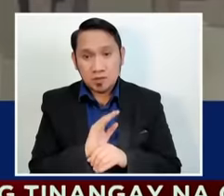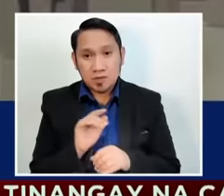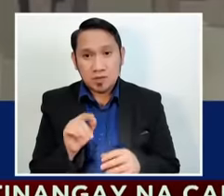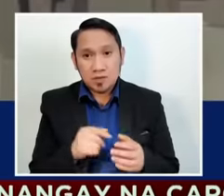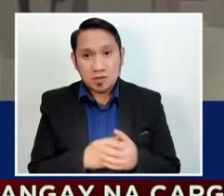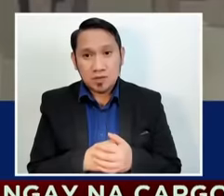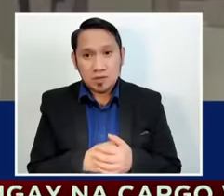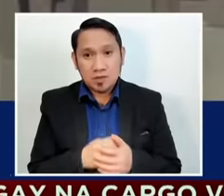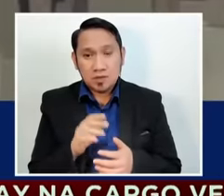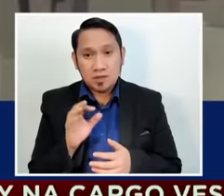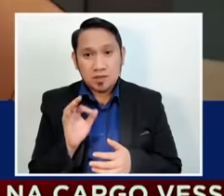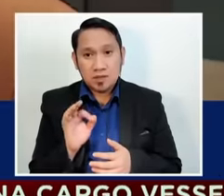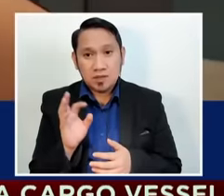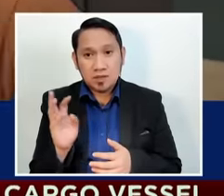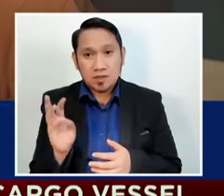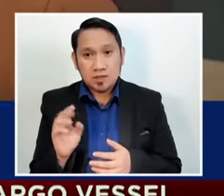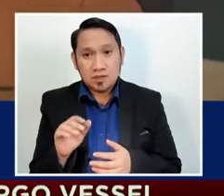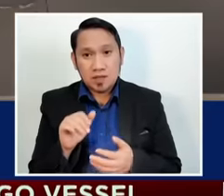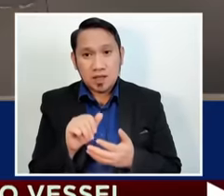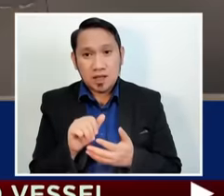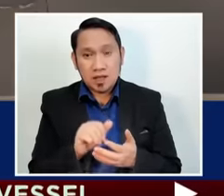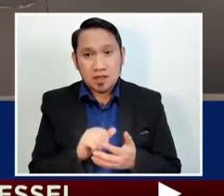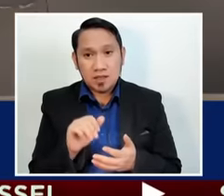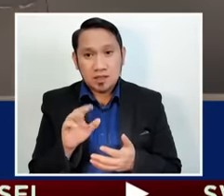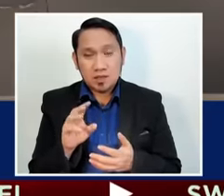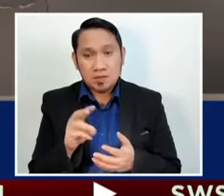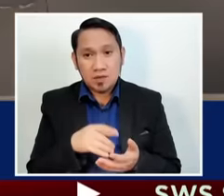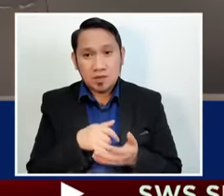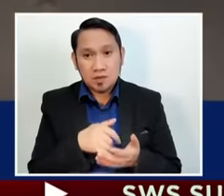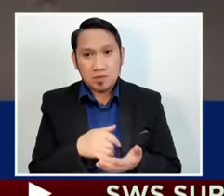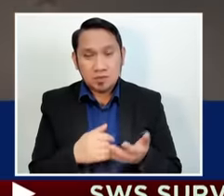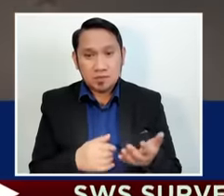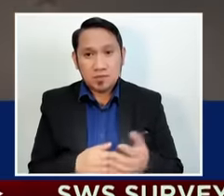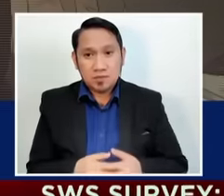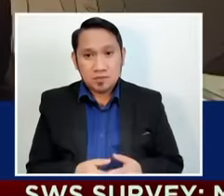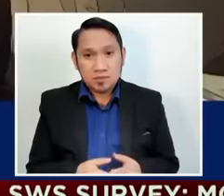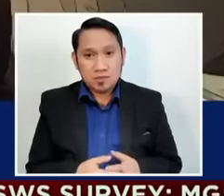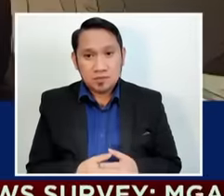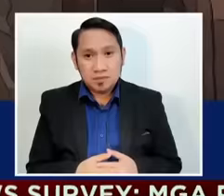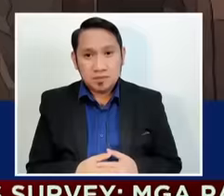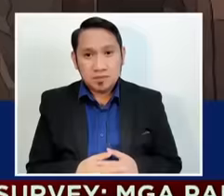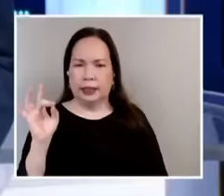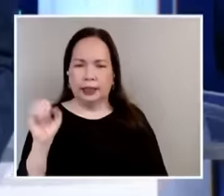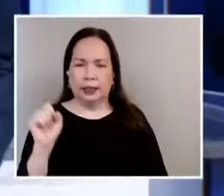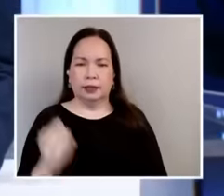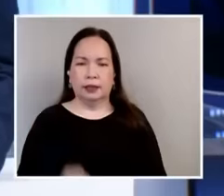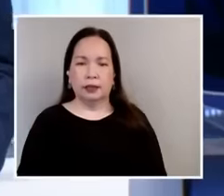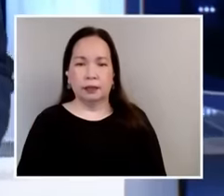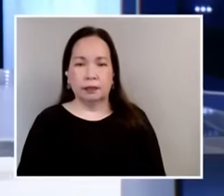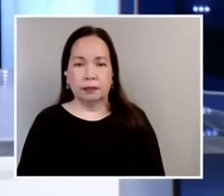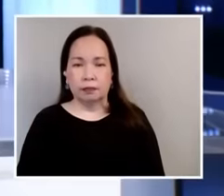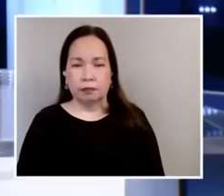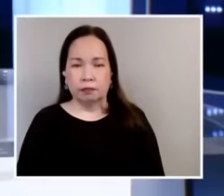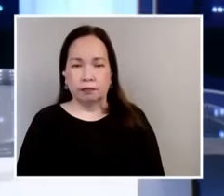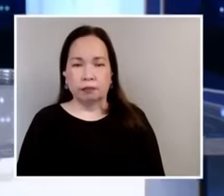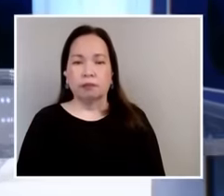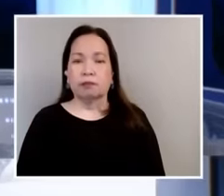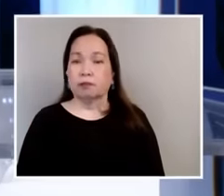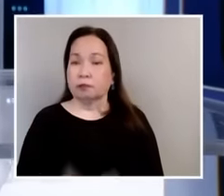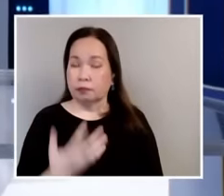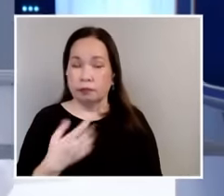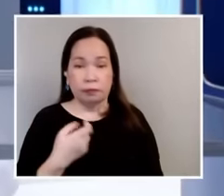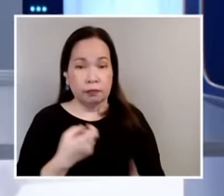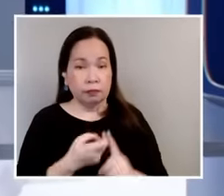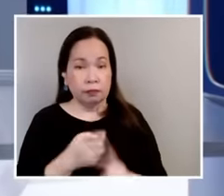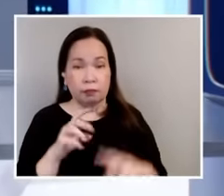ng 96th Academy Awards. Gino Krishnan, ABS-CBN News. Lumalabas sa pag-aaral ng